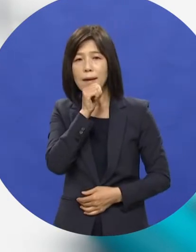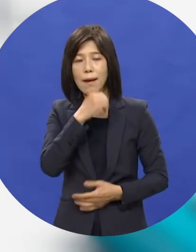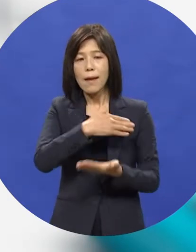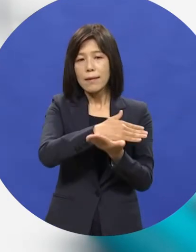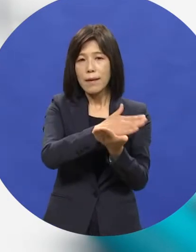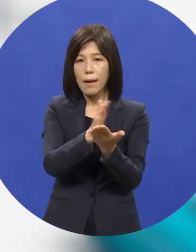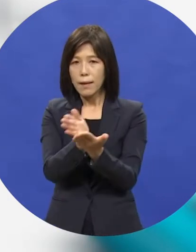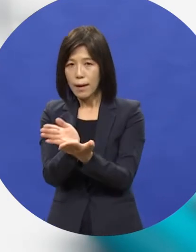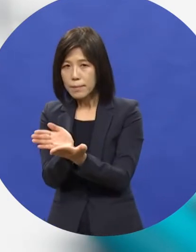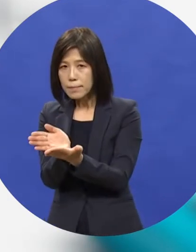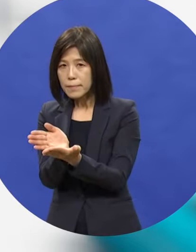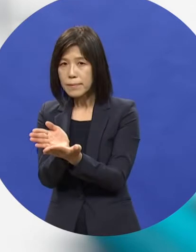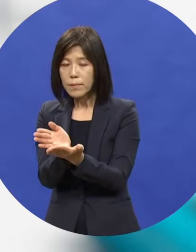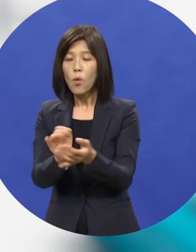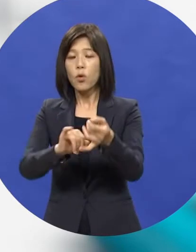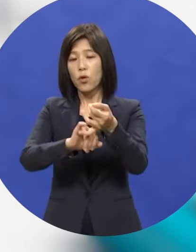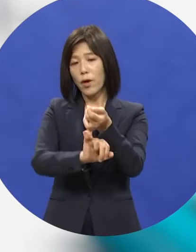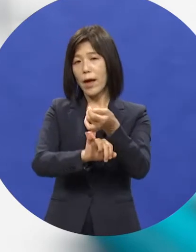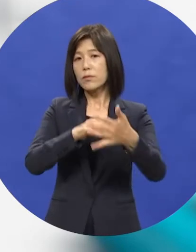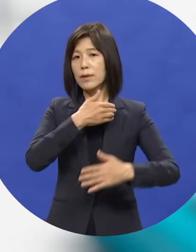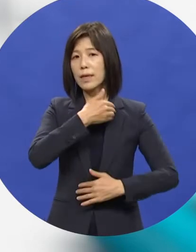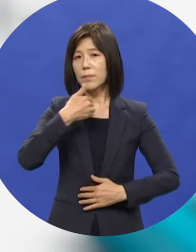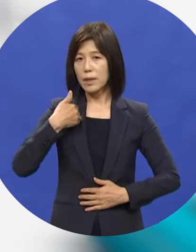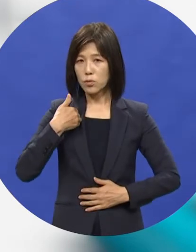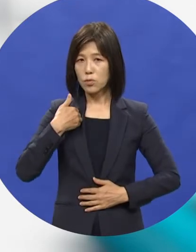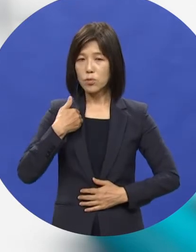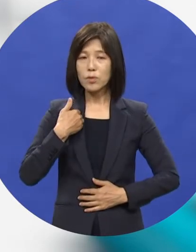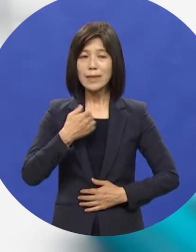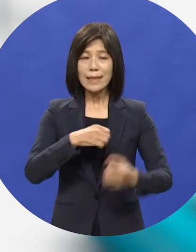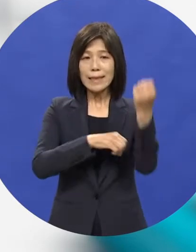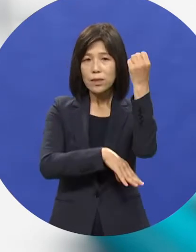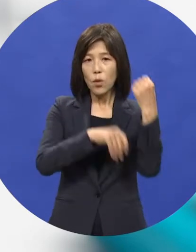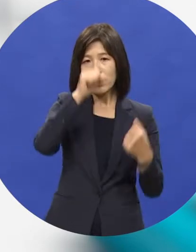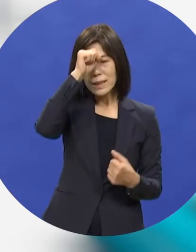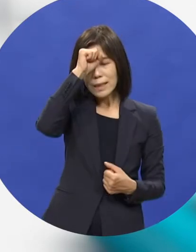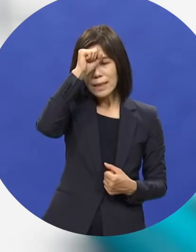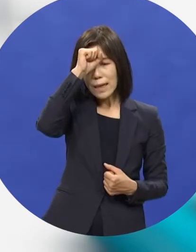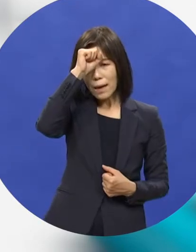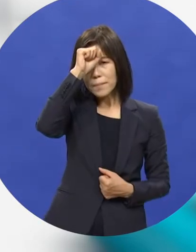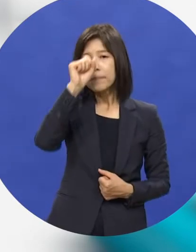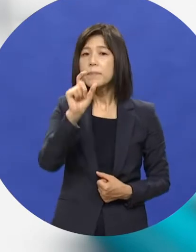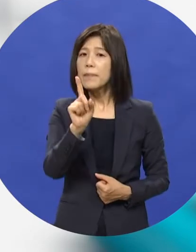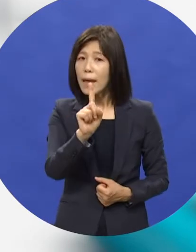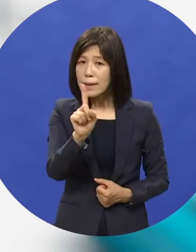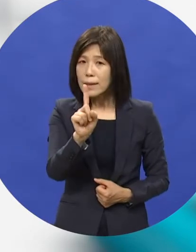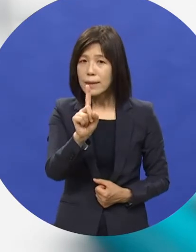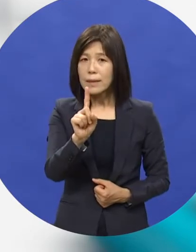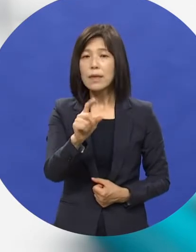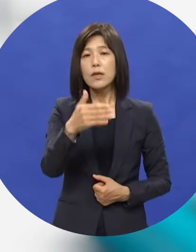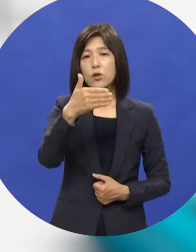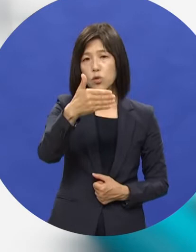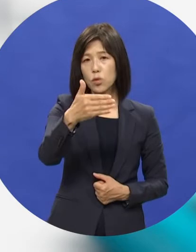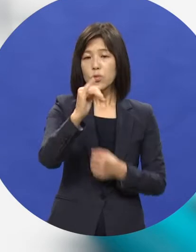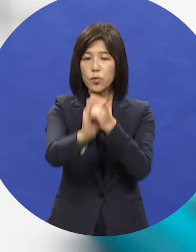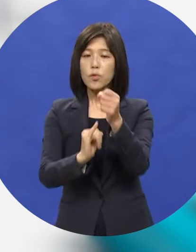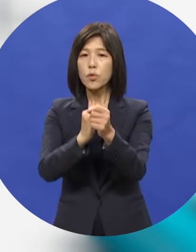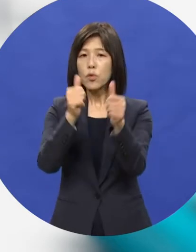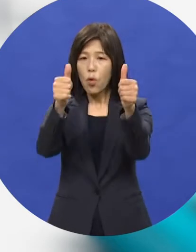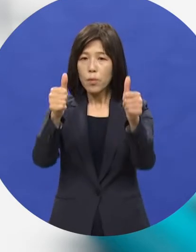。基礎疾患の詳細は区ホームページでご確認ください。